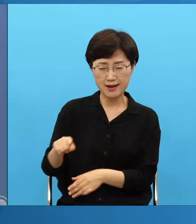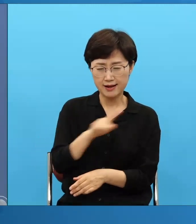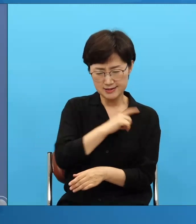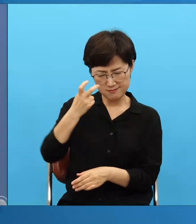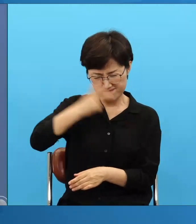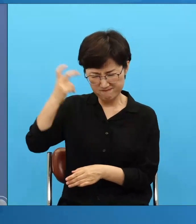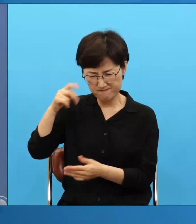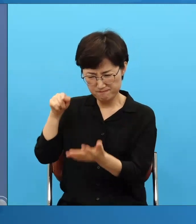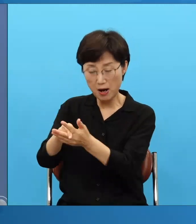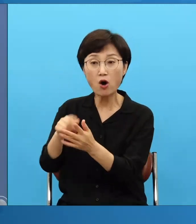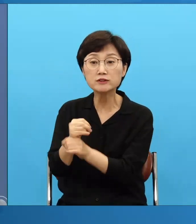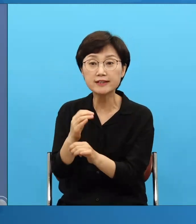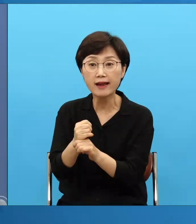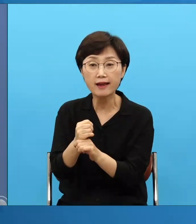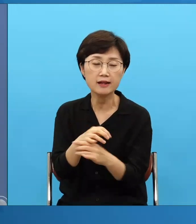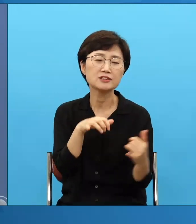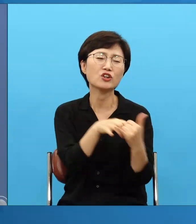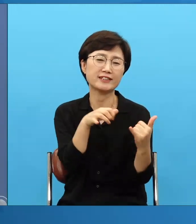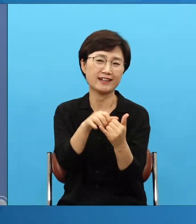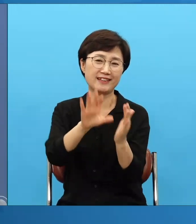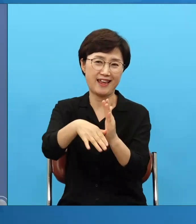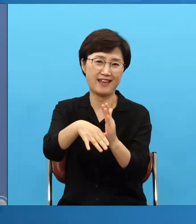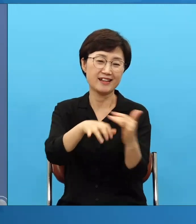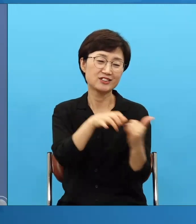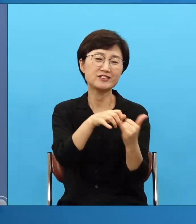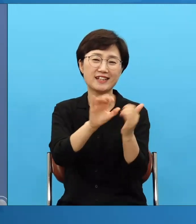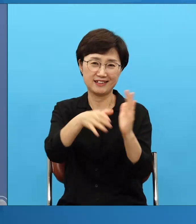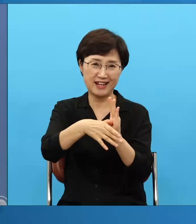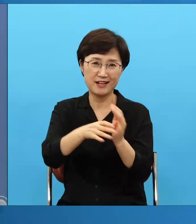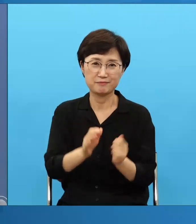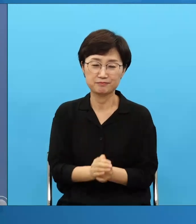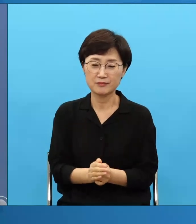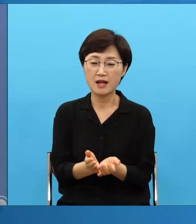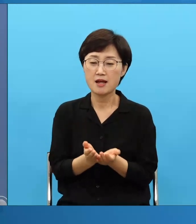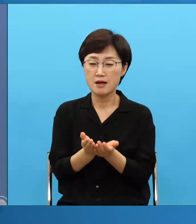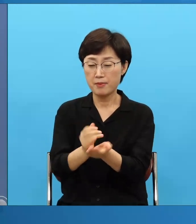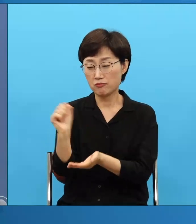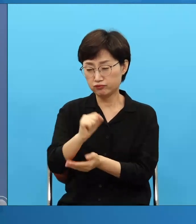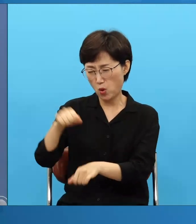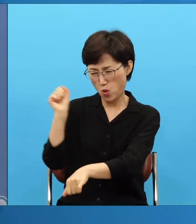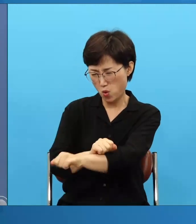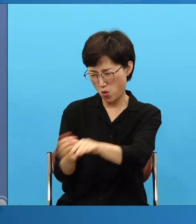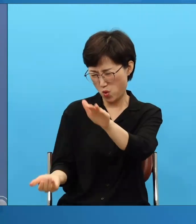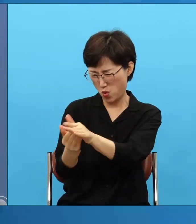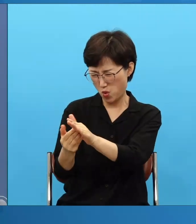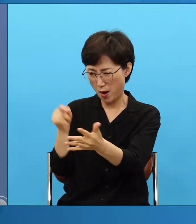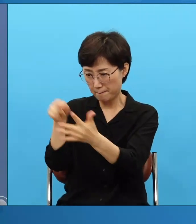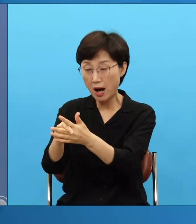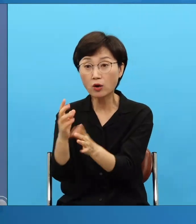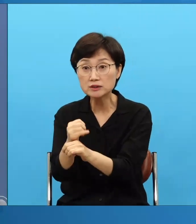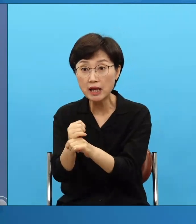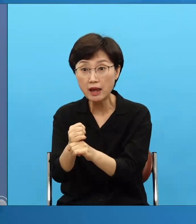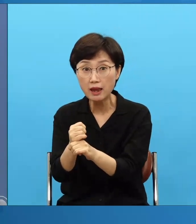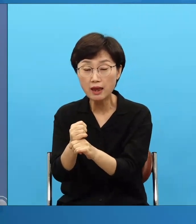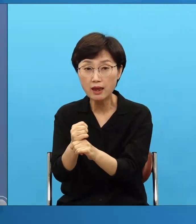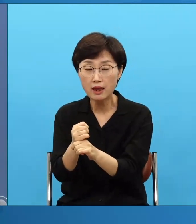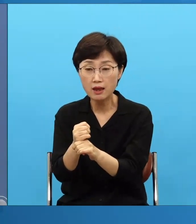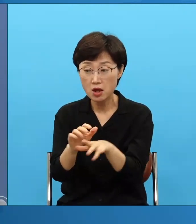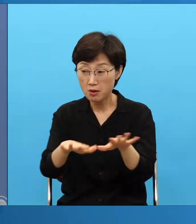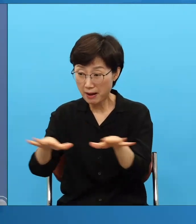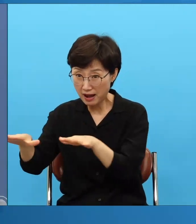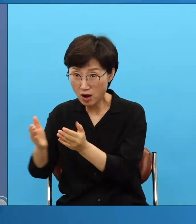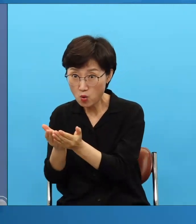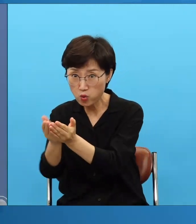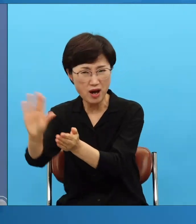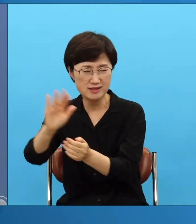a 그렇잖아요. soldier is? It's when wars arise. 훌륭한 선장은 언제 하느냐? 풍랑만 날 때 압니다. And how do we know if this captain